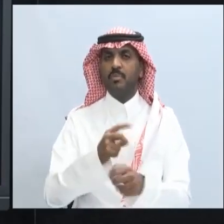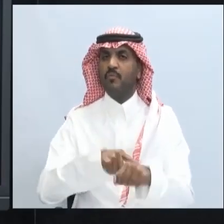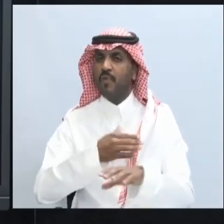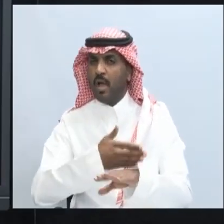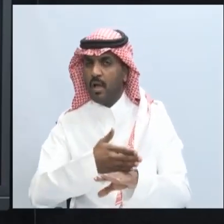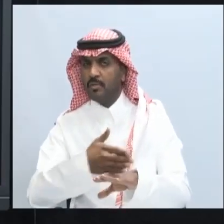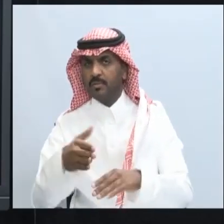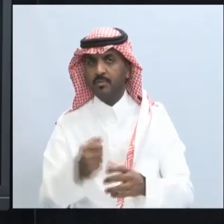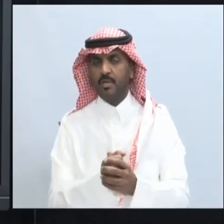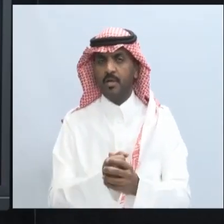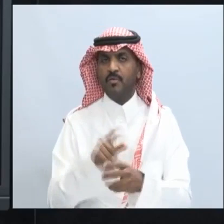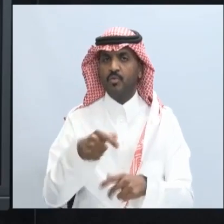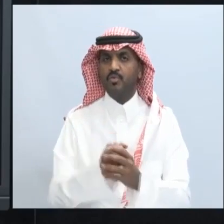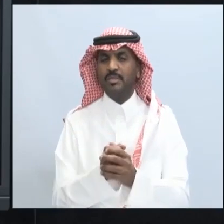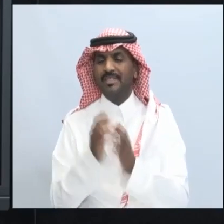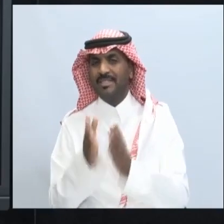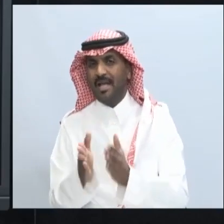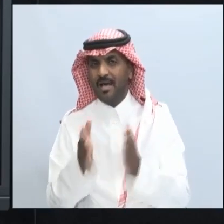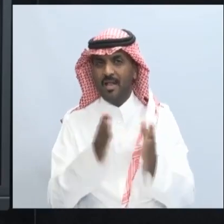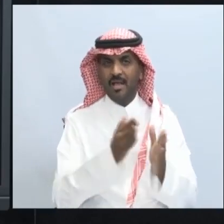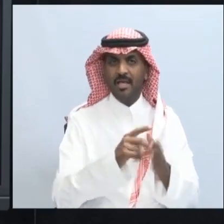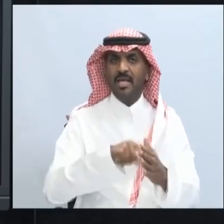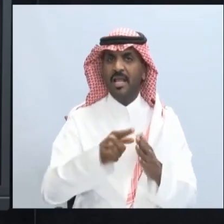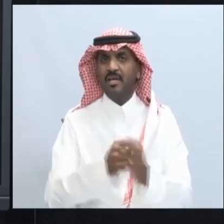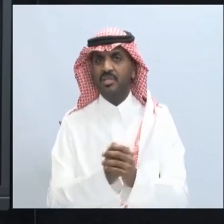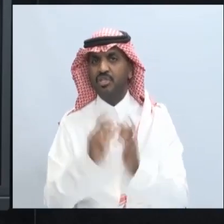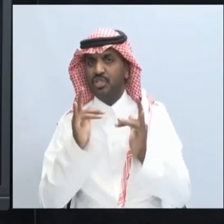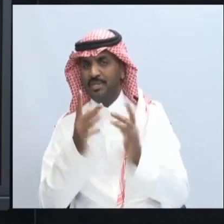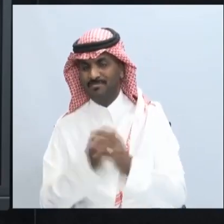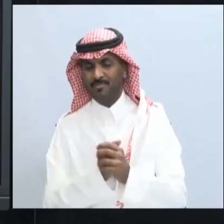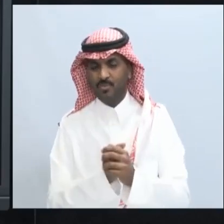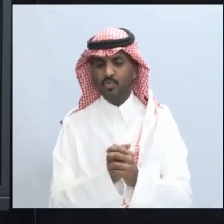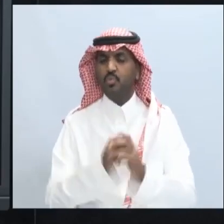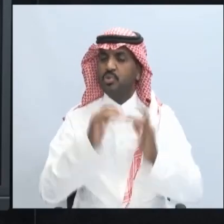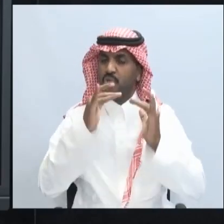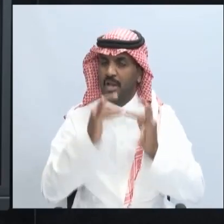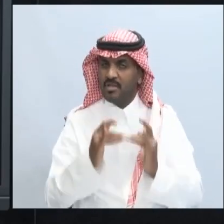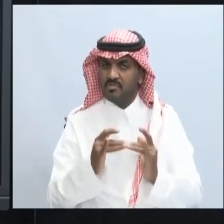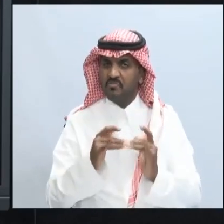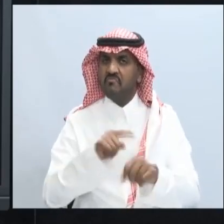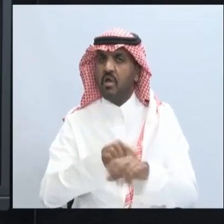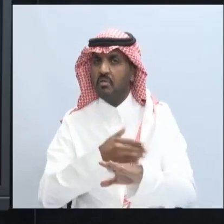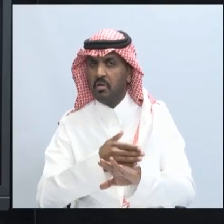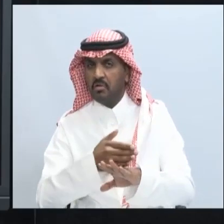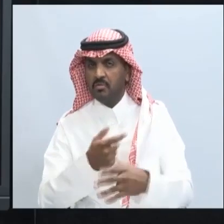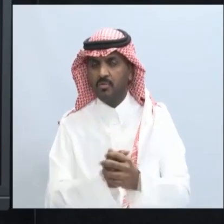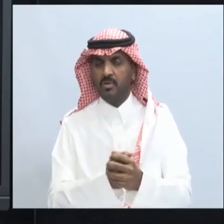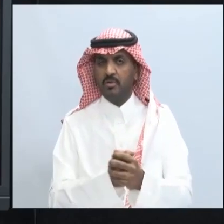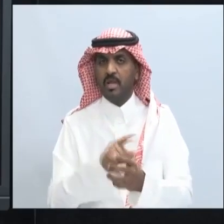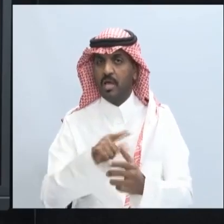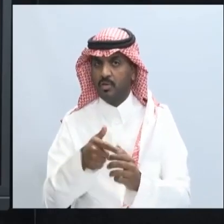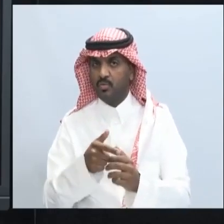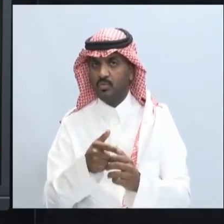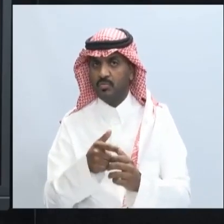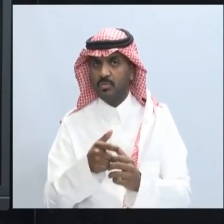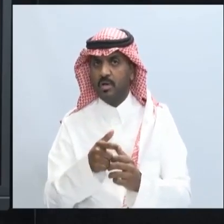اثناء وجوده انتقل الى مثلا مدينه جده وجلس فيها فتره لكنه في